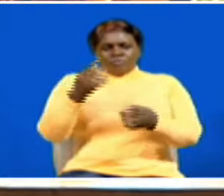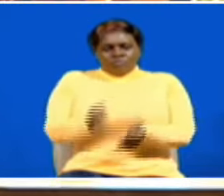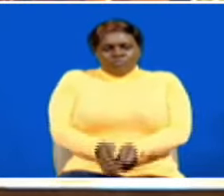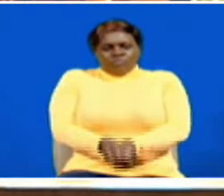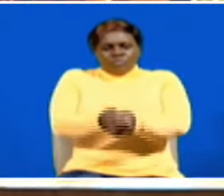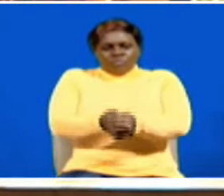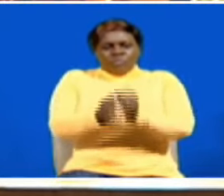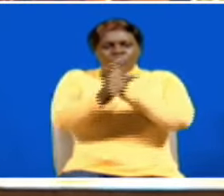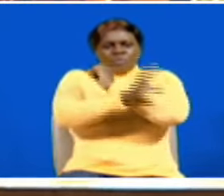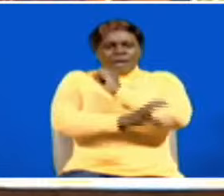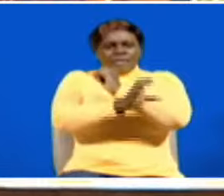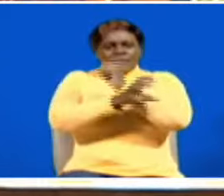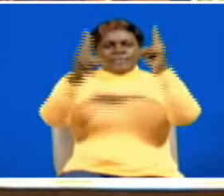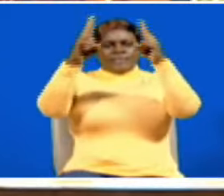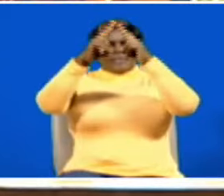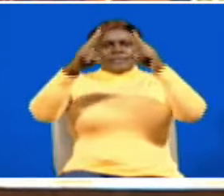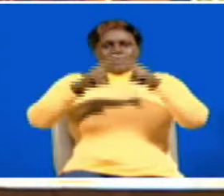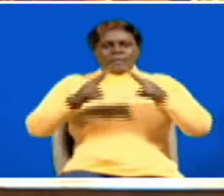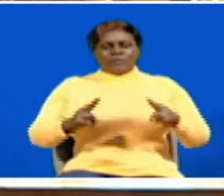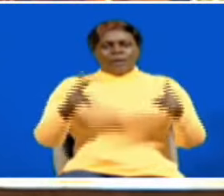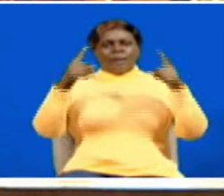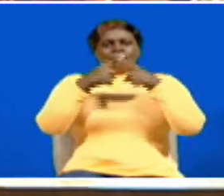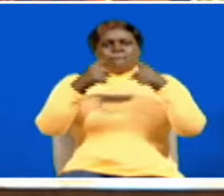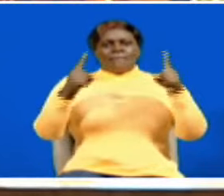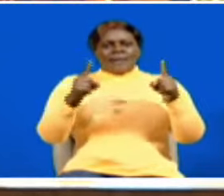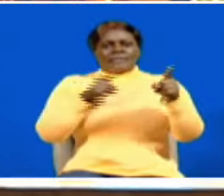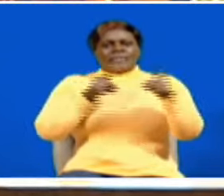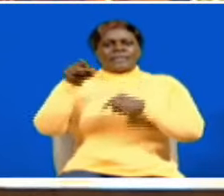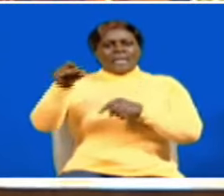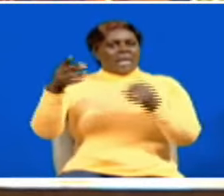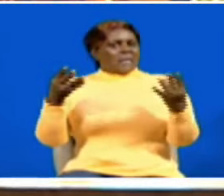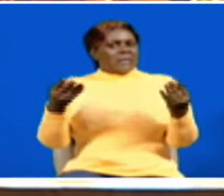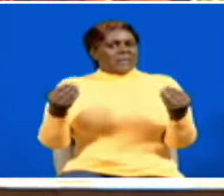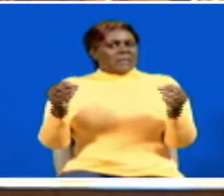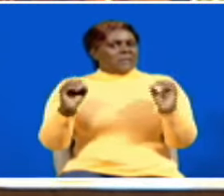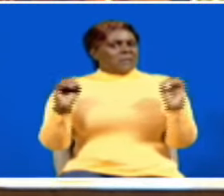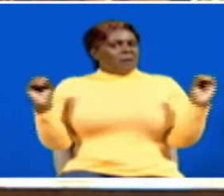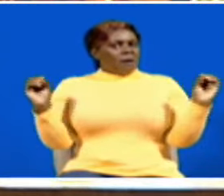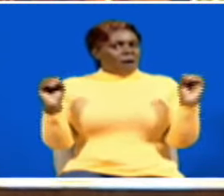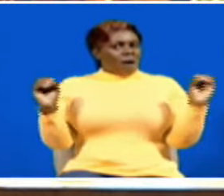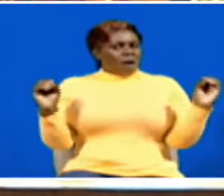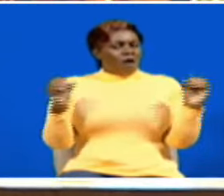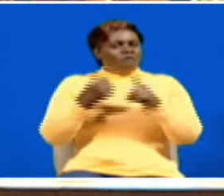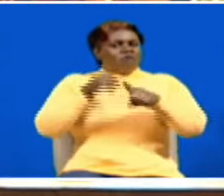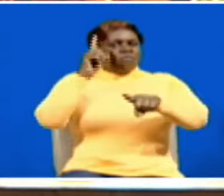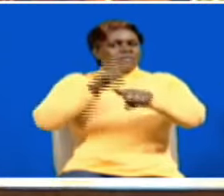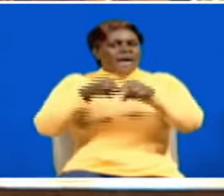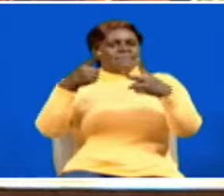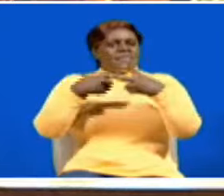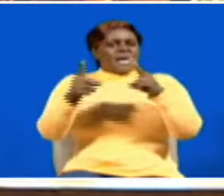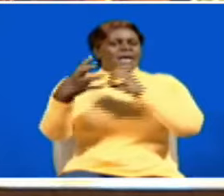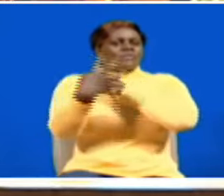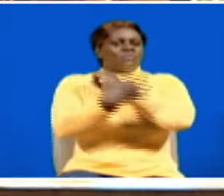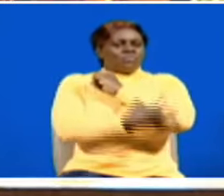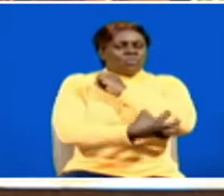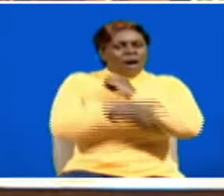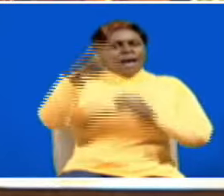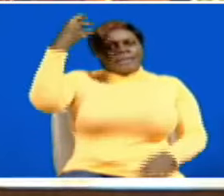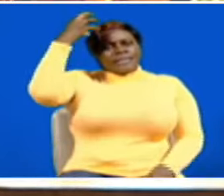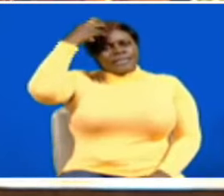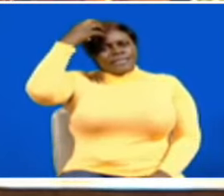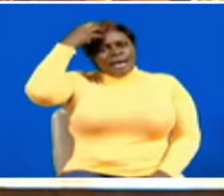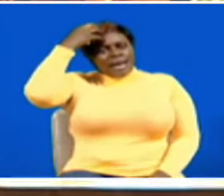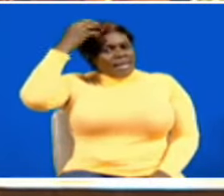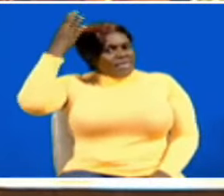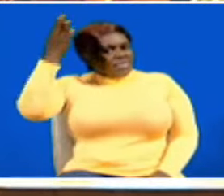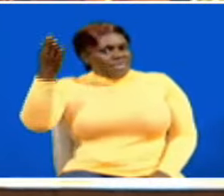humu nchini na kimataifa. Hata hivyo safari yake haijakuwa bahari shwari. Kutoka mwanzo duni eneo la Kitale kaunti ya